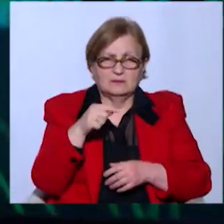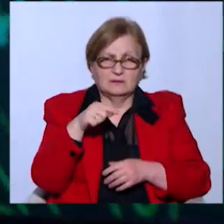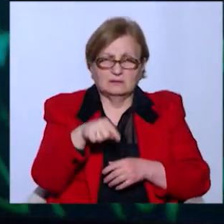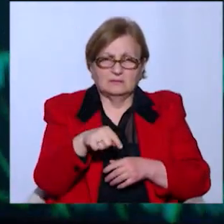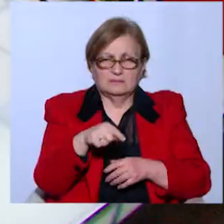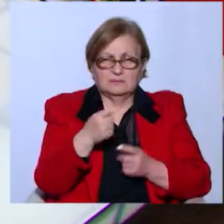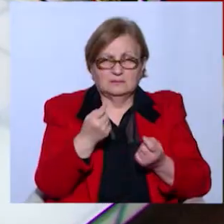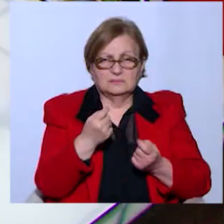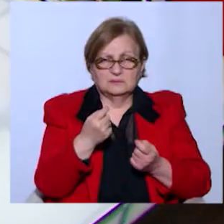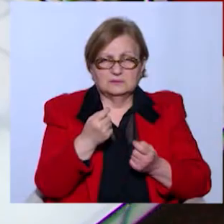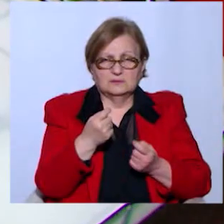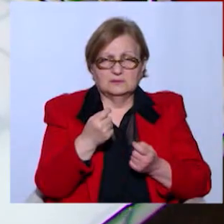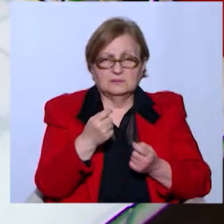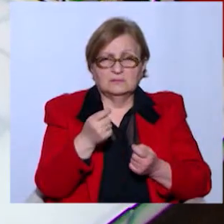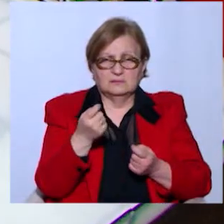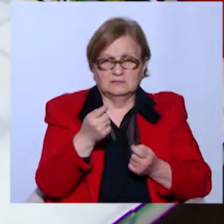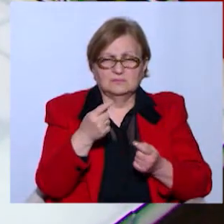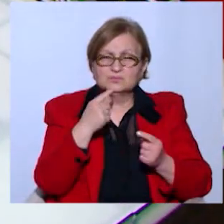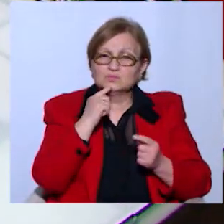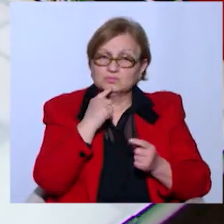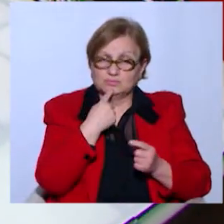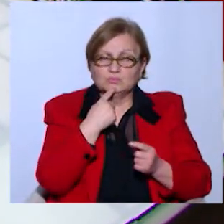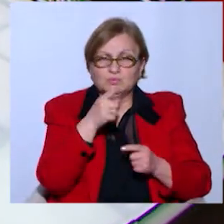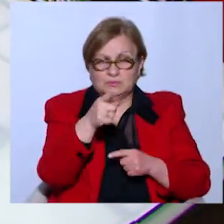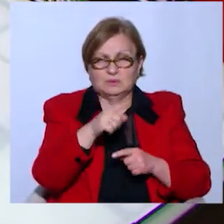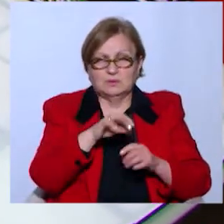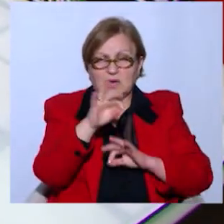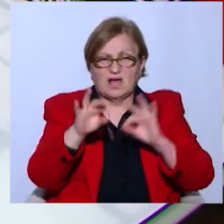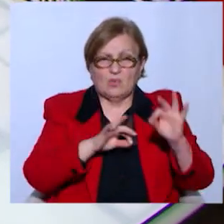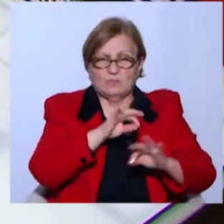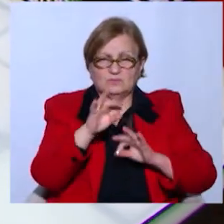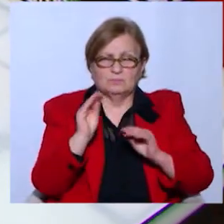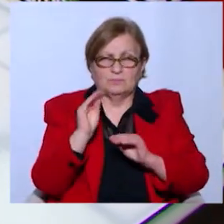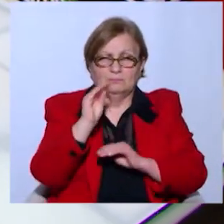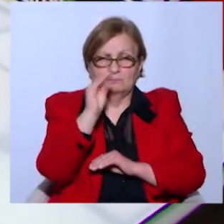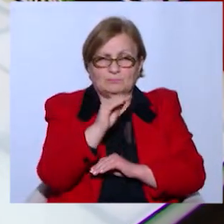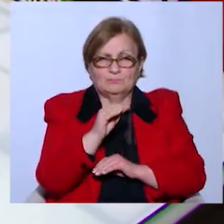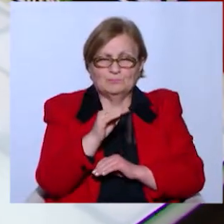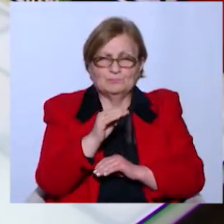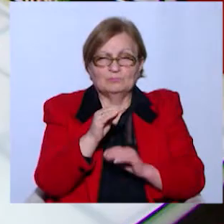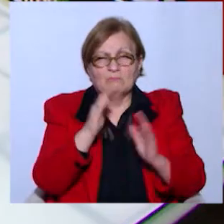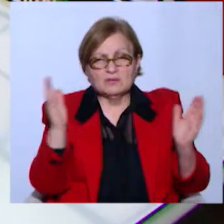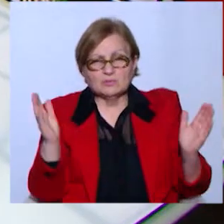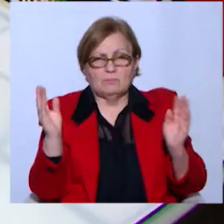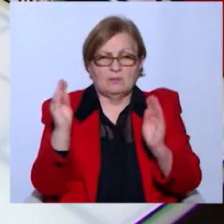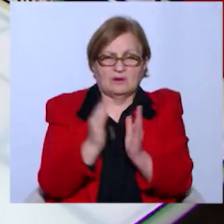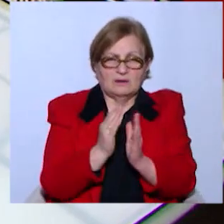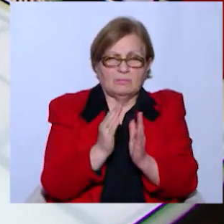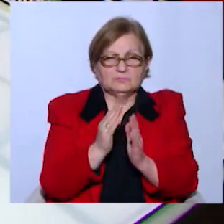ცოტა ძალიან არა, მაგრამ ცოტა გართულებული არის გეომეტრიული პროგრესიის დადობა კლებადობის